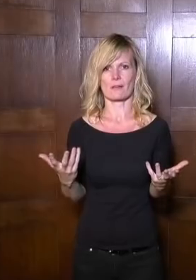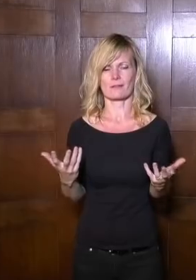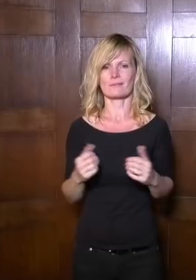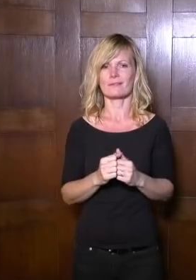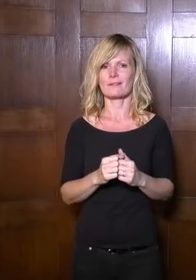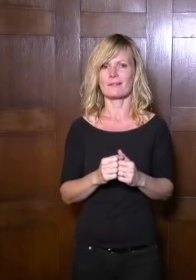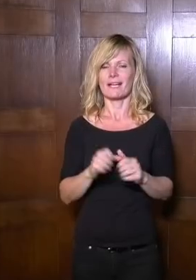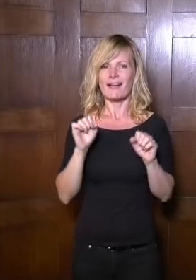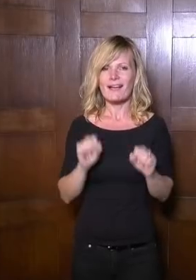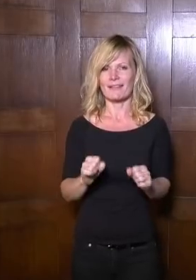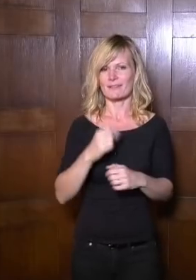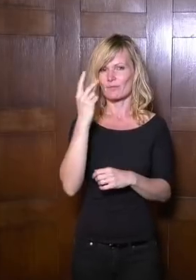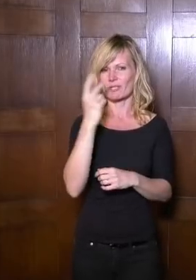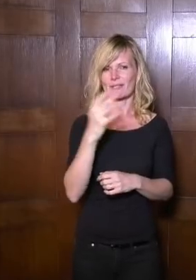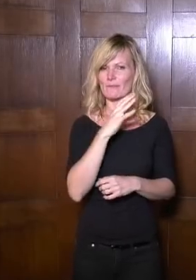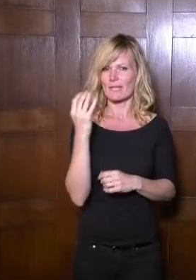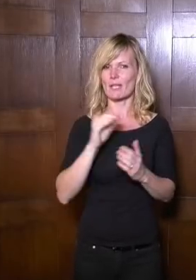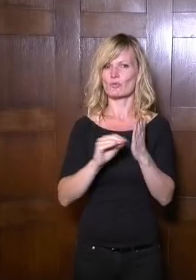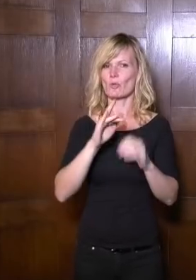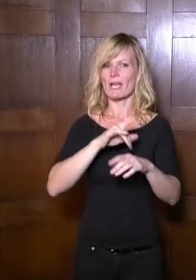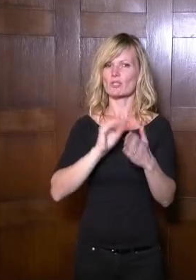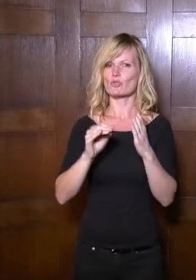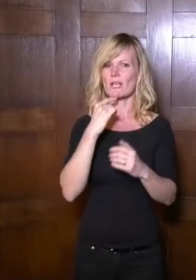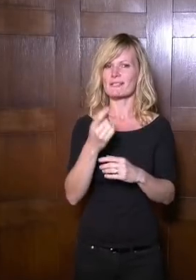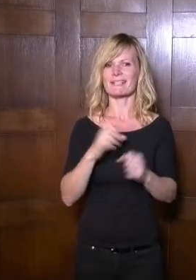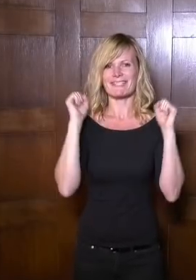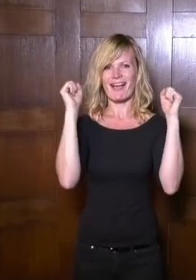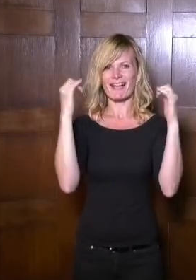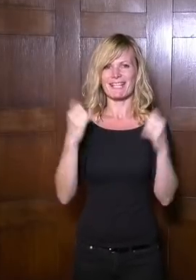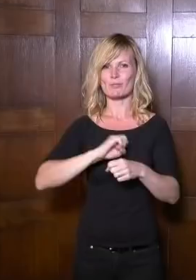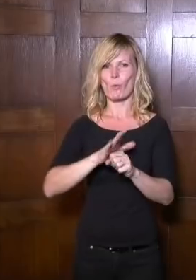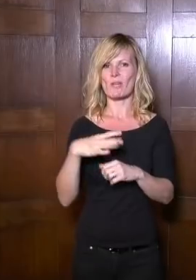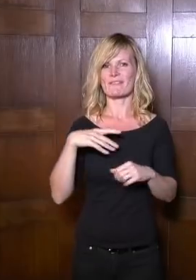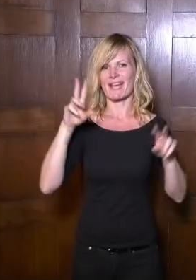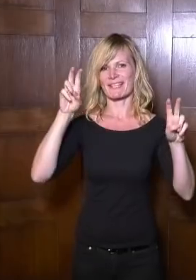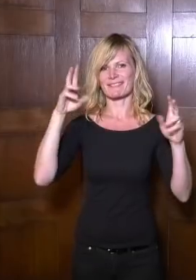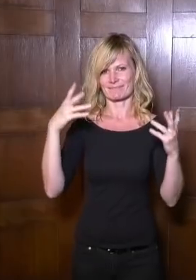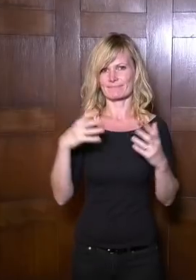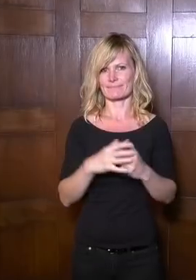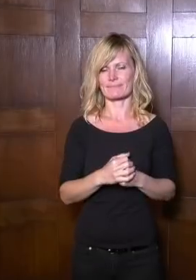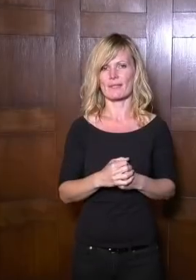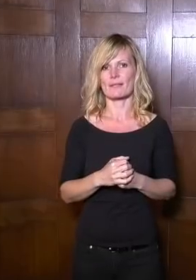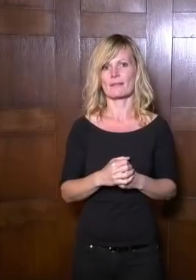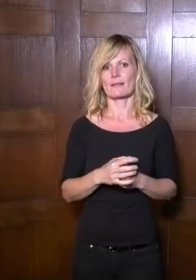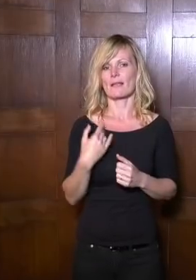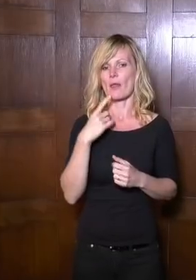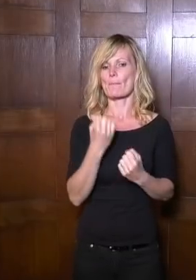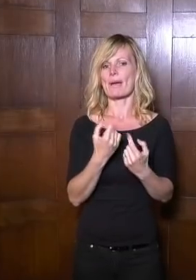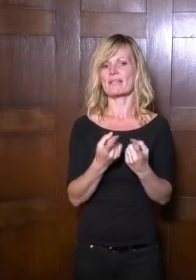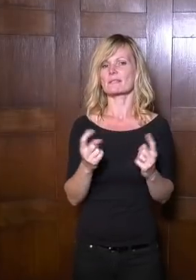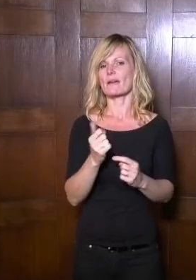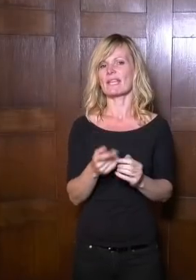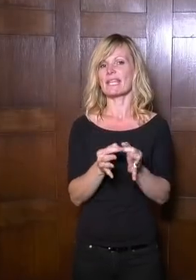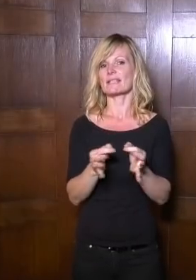dass es viele Schülerinnen und Schüler gab, die gesagt haben, juhu, ich habe jetzt Corona-Ferien, Anführungsstriche natürlich, aber ich glaube, bei den meisten war dann nach